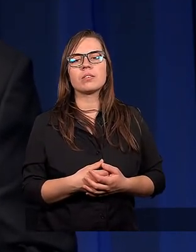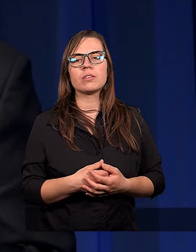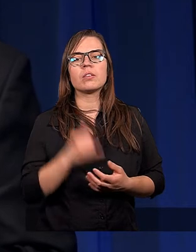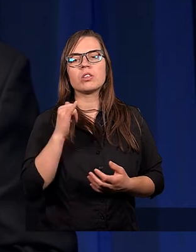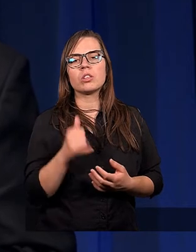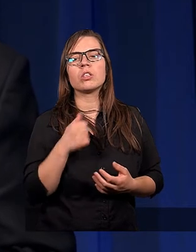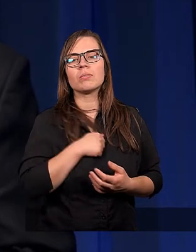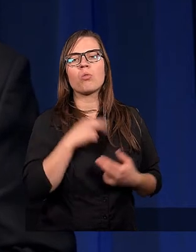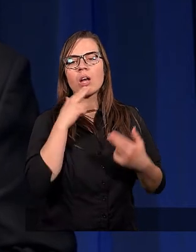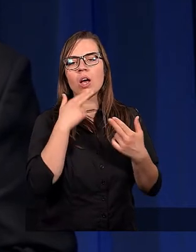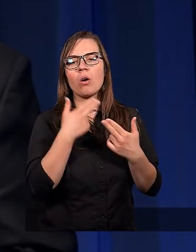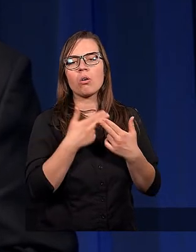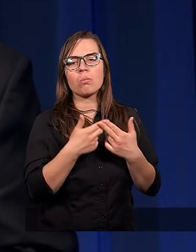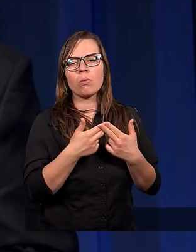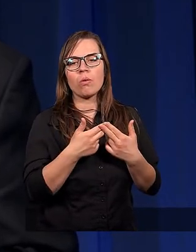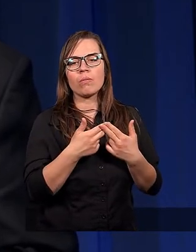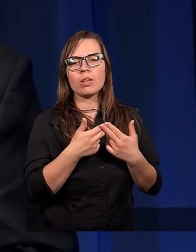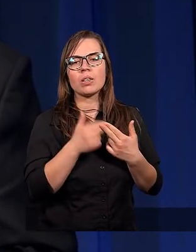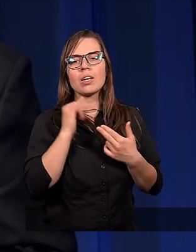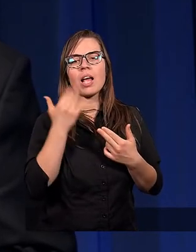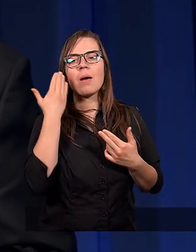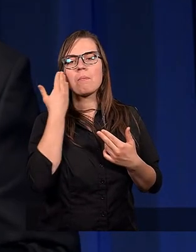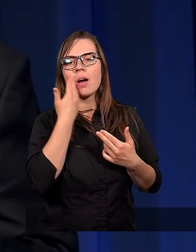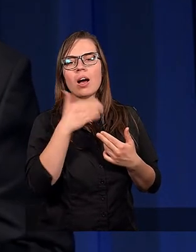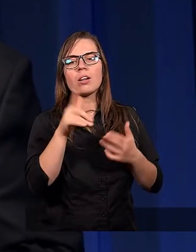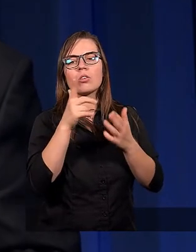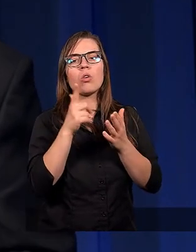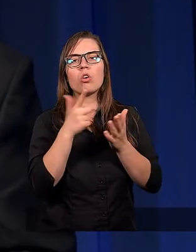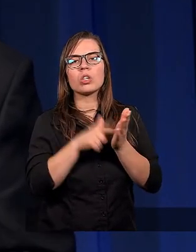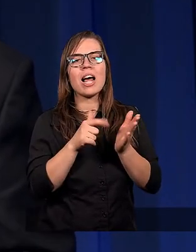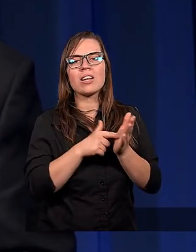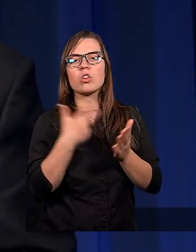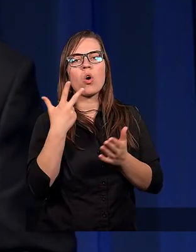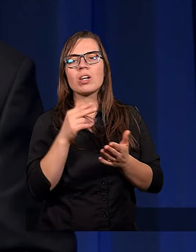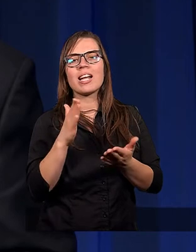I smutna odpowiedź. Jak bardzo często nie zależy człowiekowi.